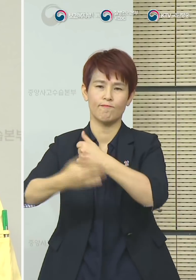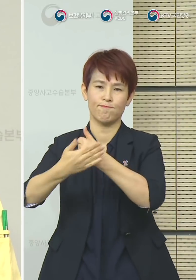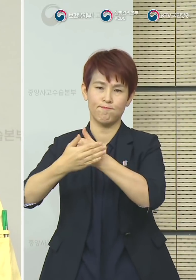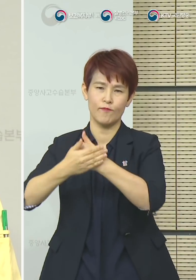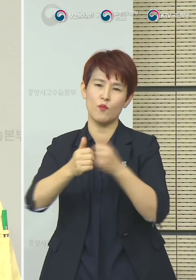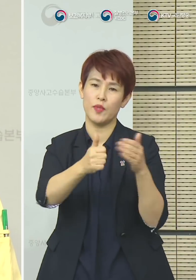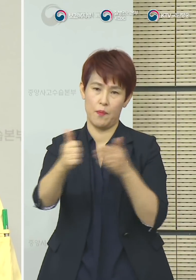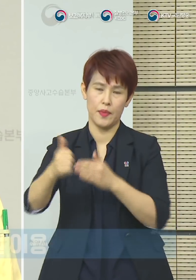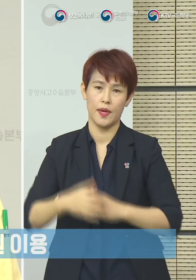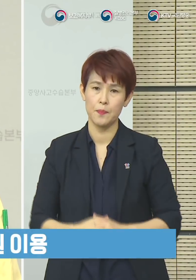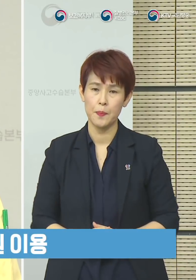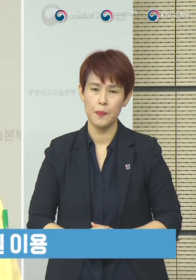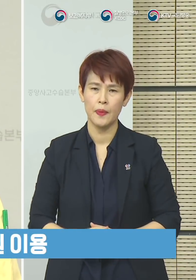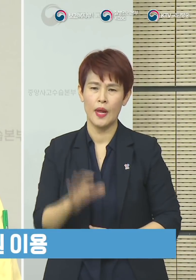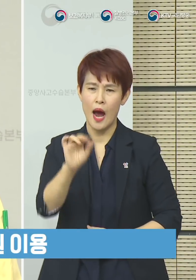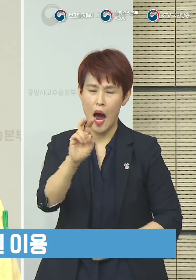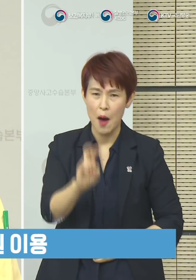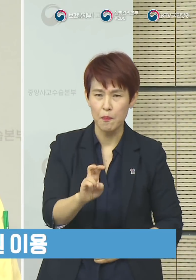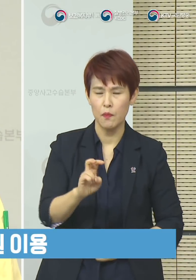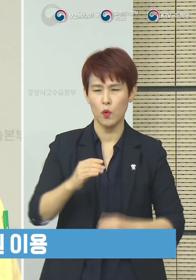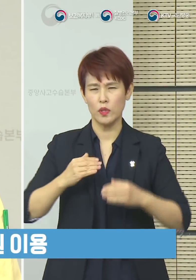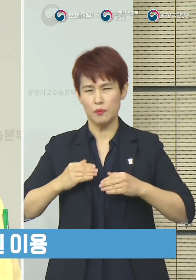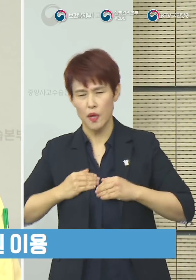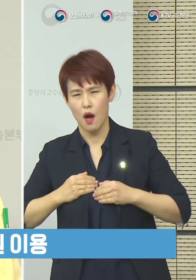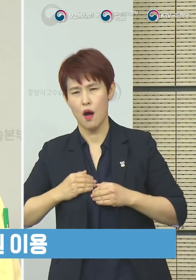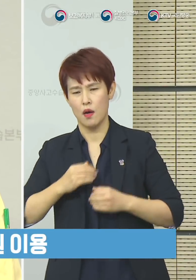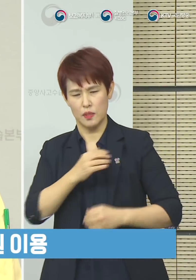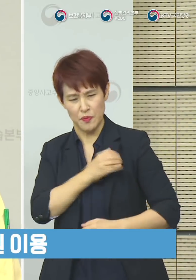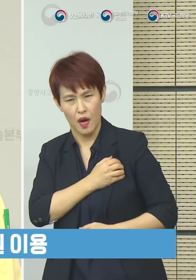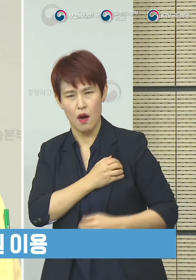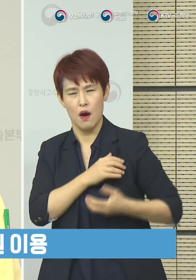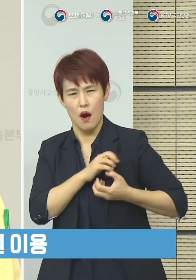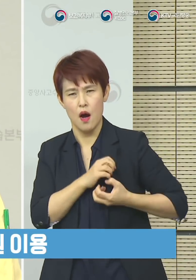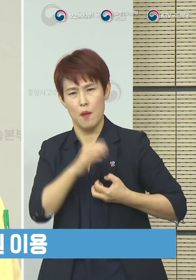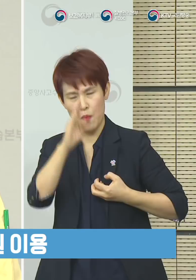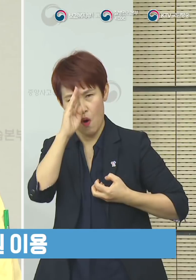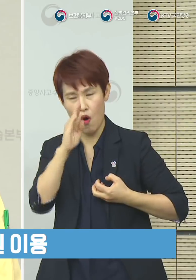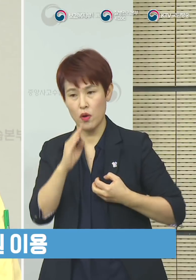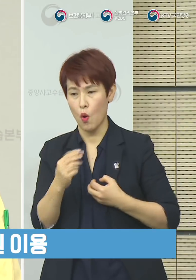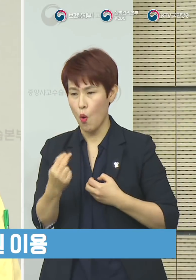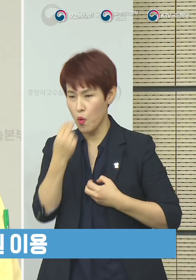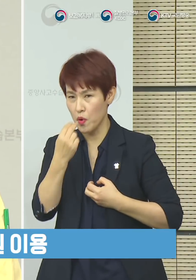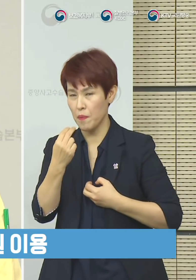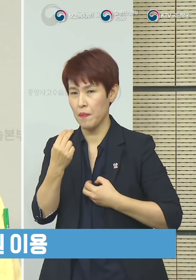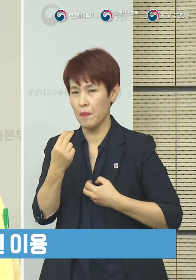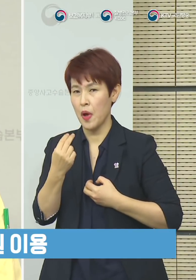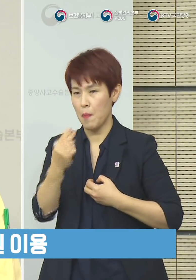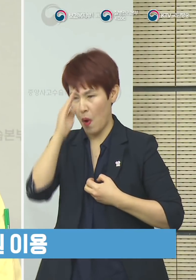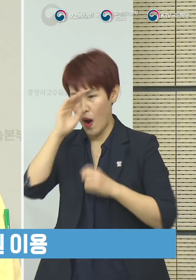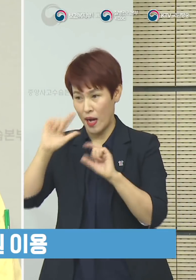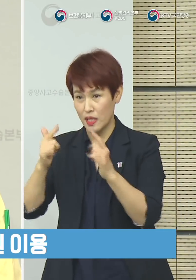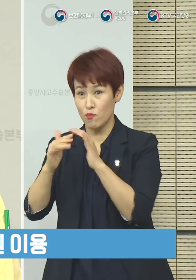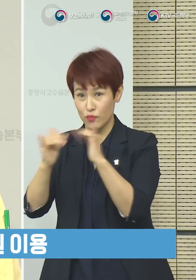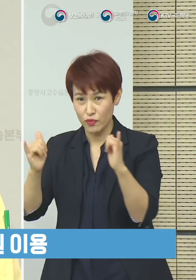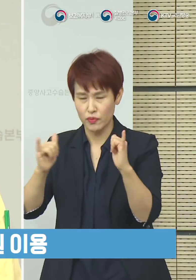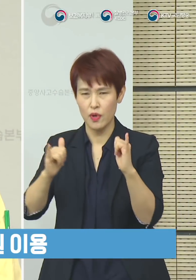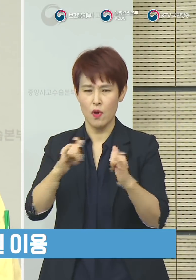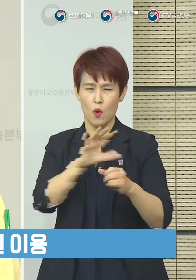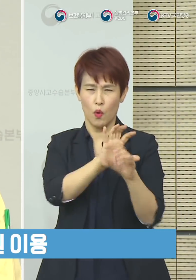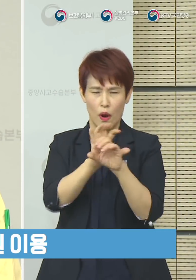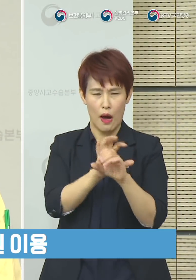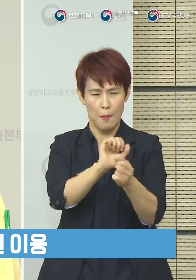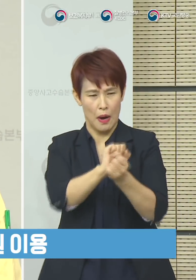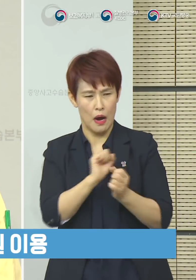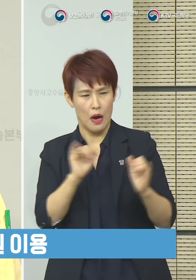협력을 요청드리며 암, 심장질환 등 호흡기 질환이 아닌 환자들께서는 코로나19에 대해서